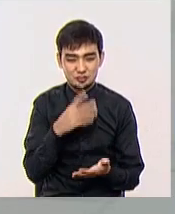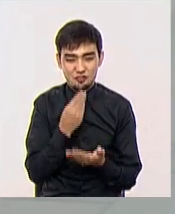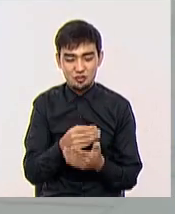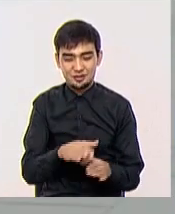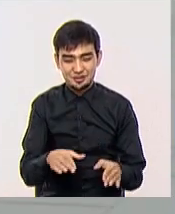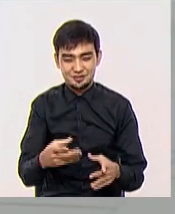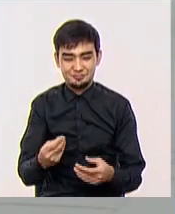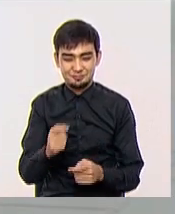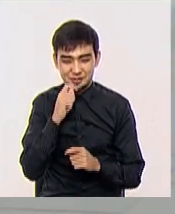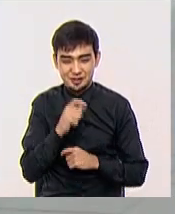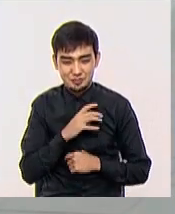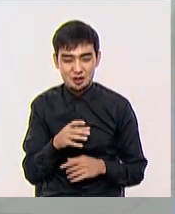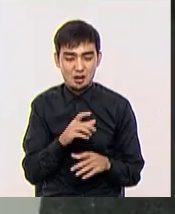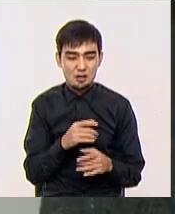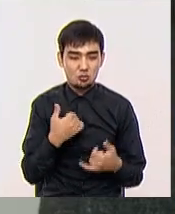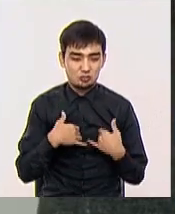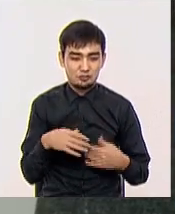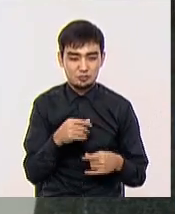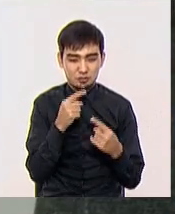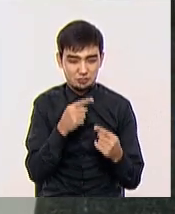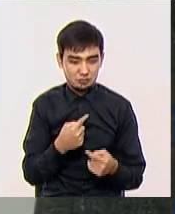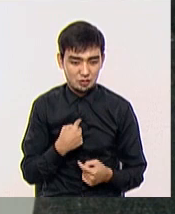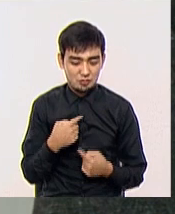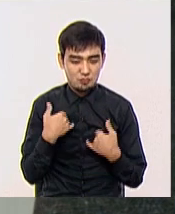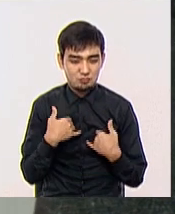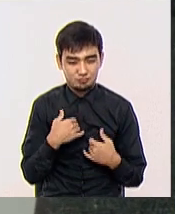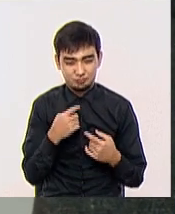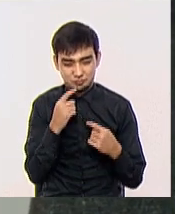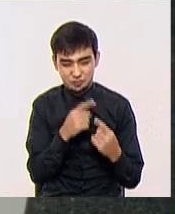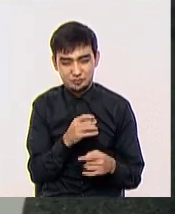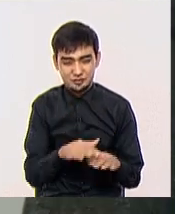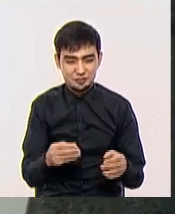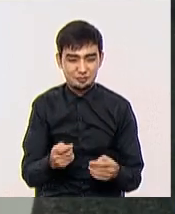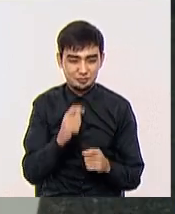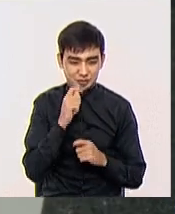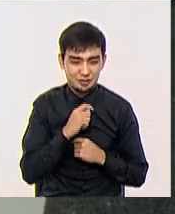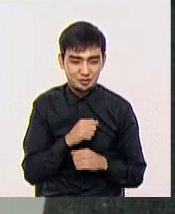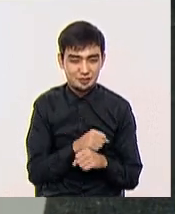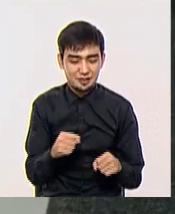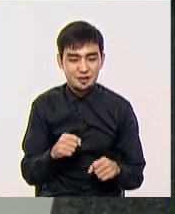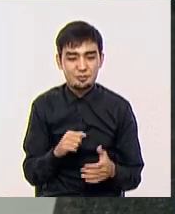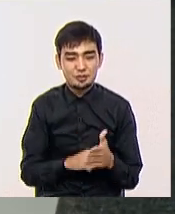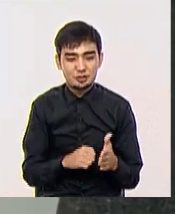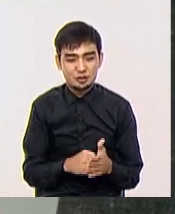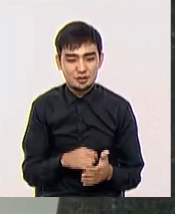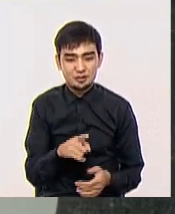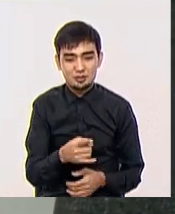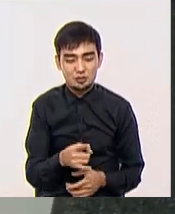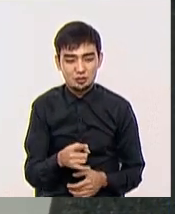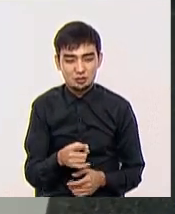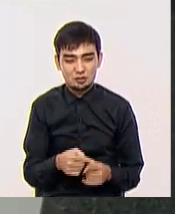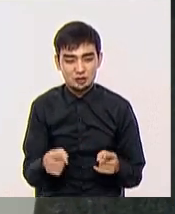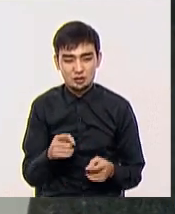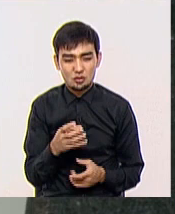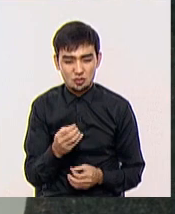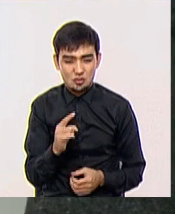сыйлық алуға кей ұстаздар қарсы екен. Қарсымын. Оқушылардың тарапынан мұғалімдердің сыйлық алуына, себебі оқушы әлі